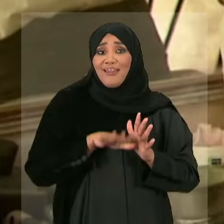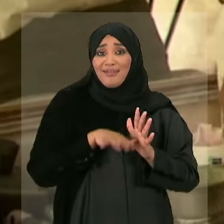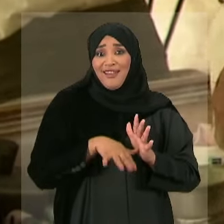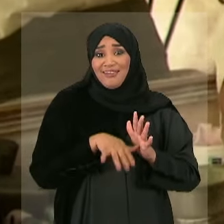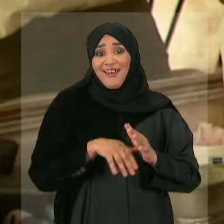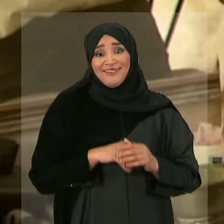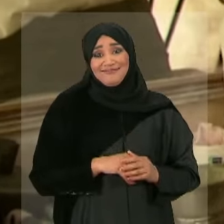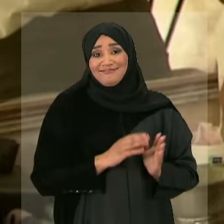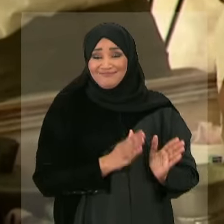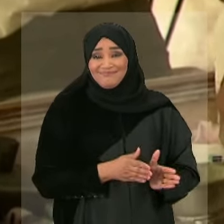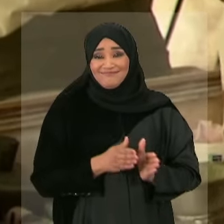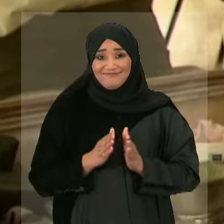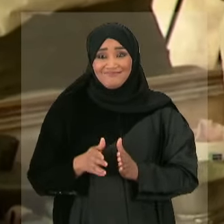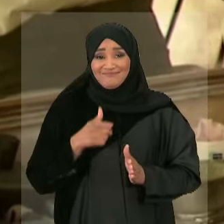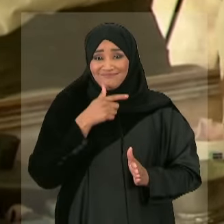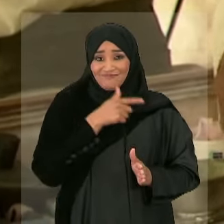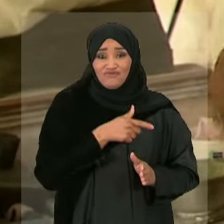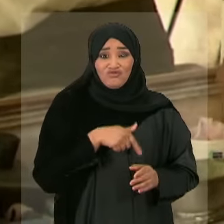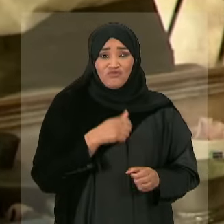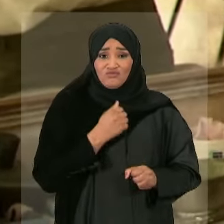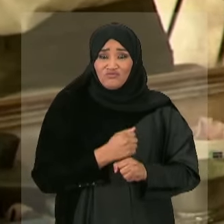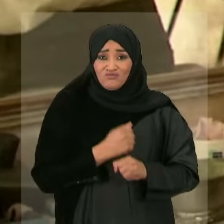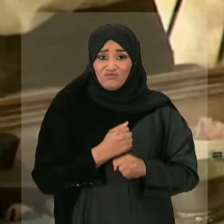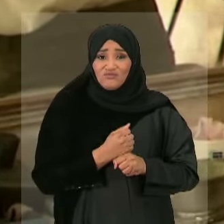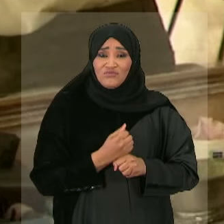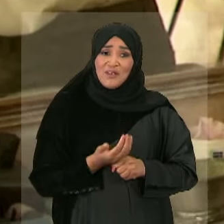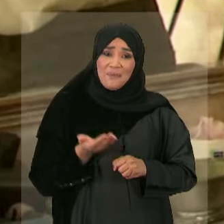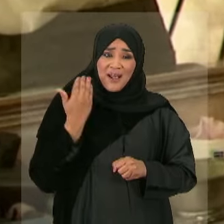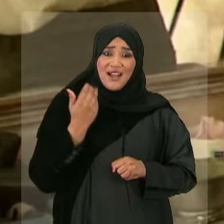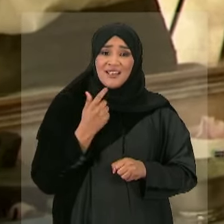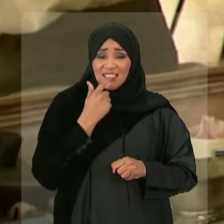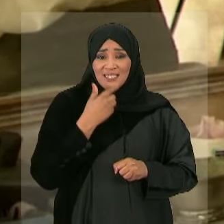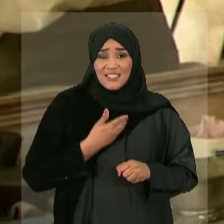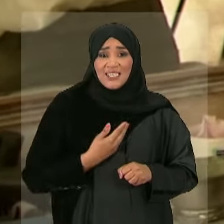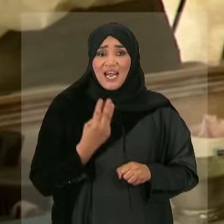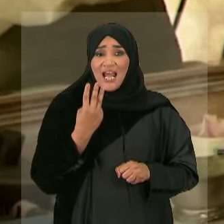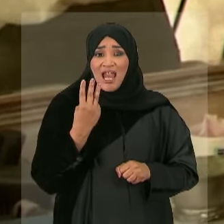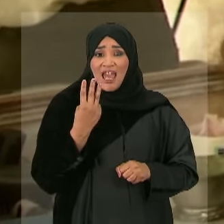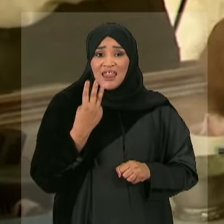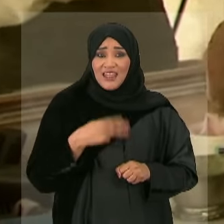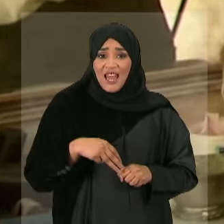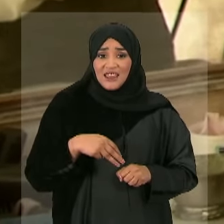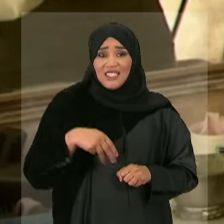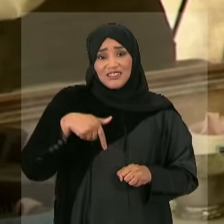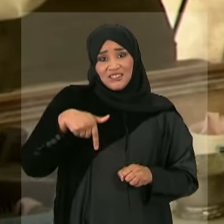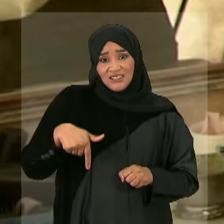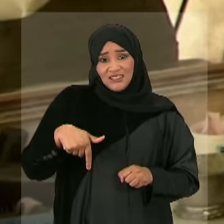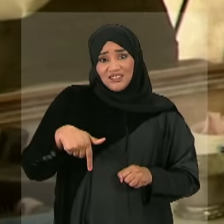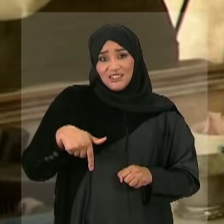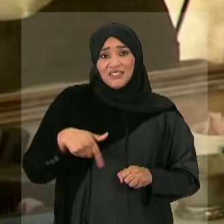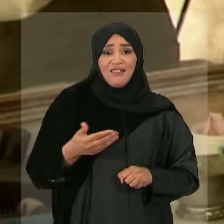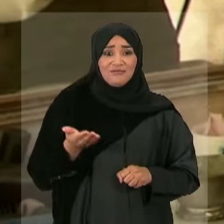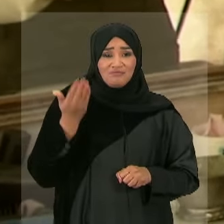39 كمان. لا أنا اشتغلت من 36. في 36 كان في واحد صفوري اسمه صالح أبو